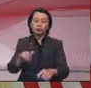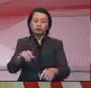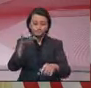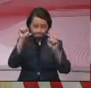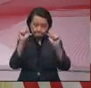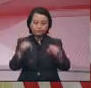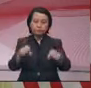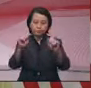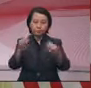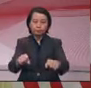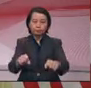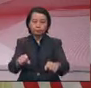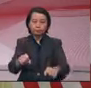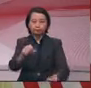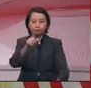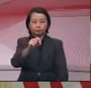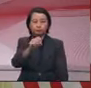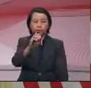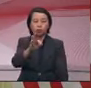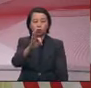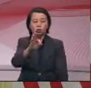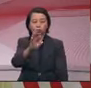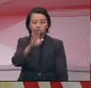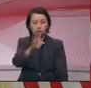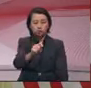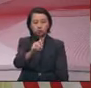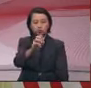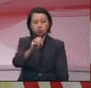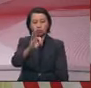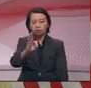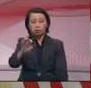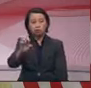ianya dibenarkan. Mengenai